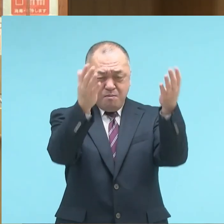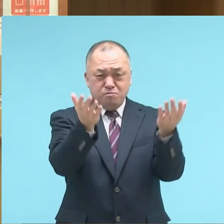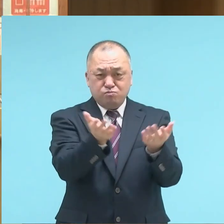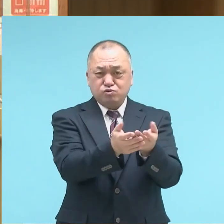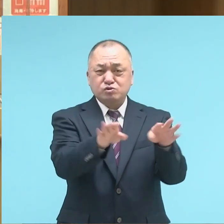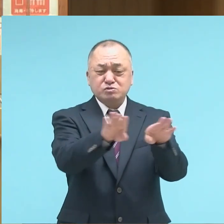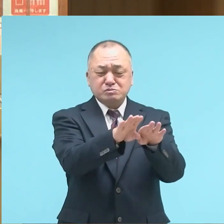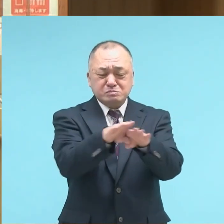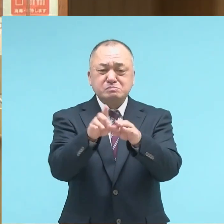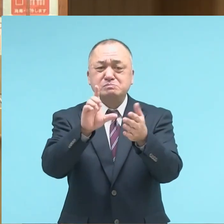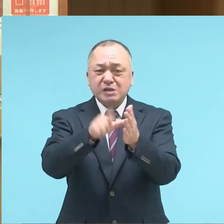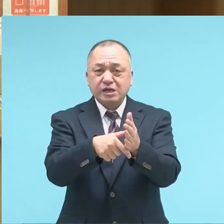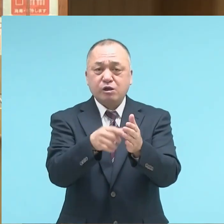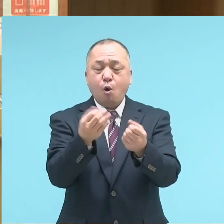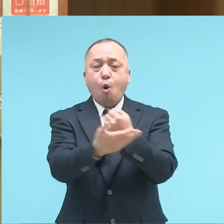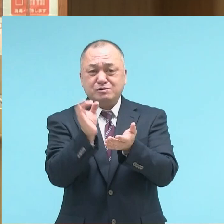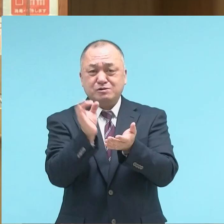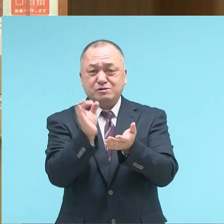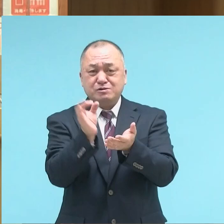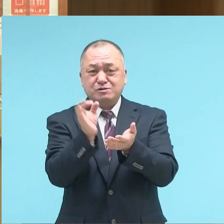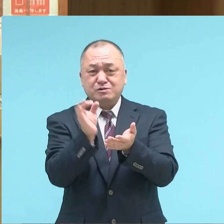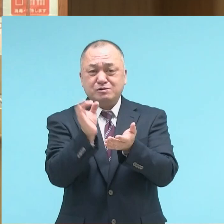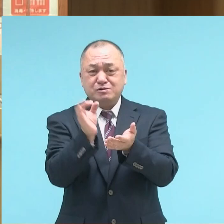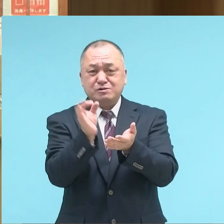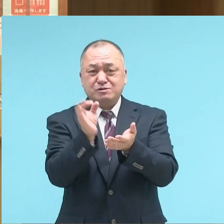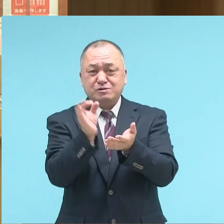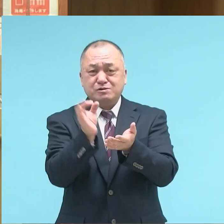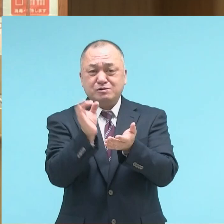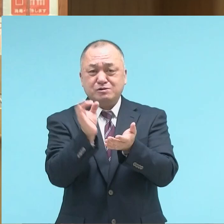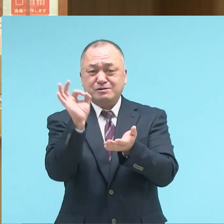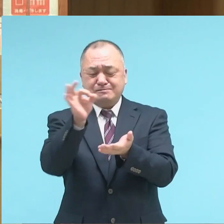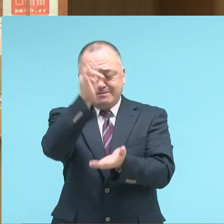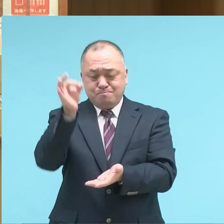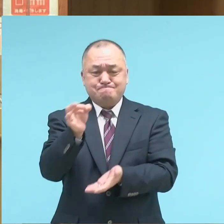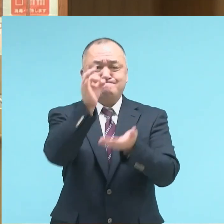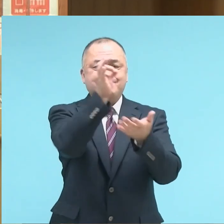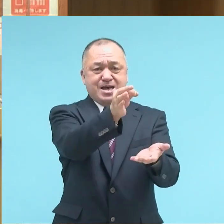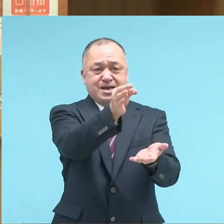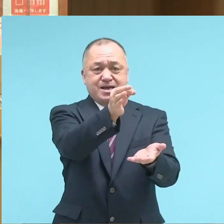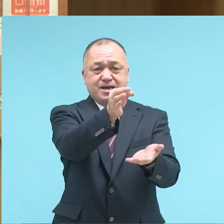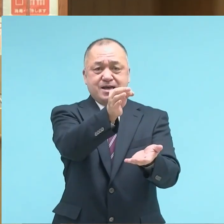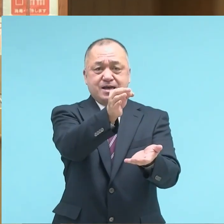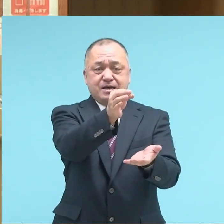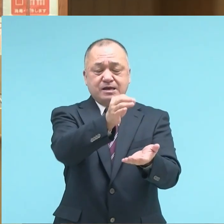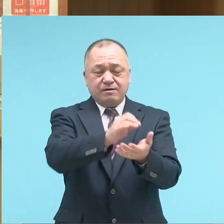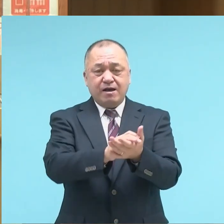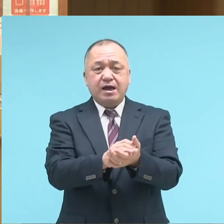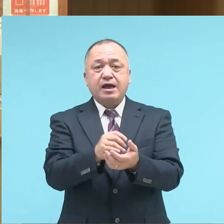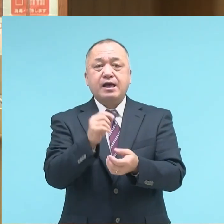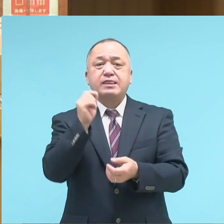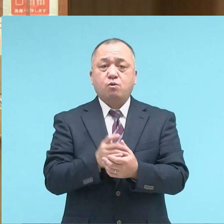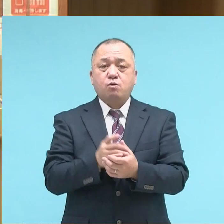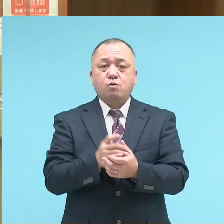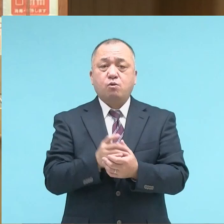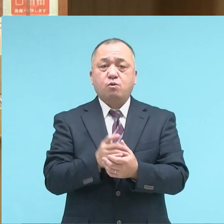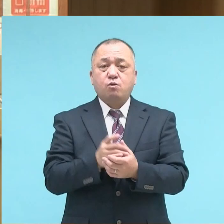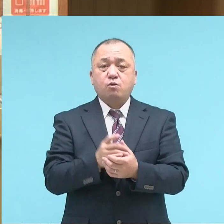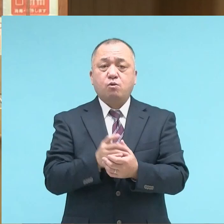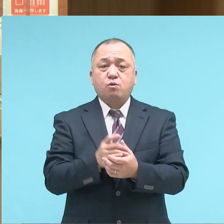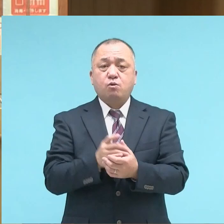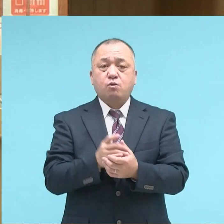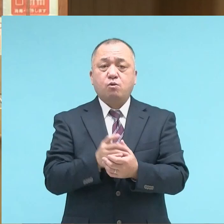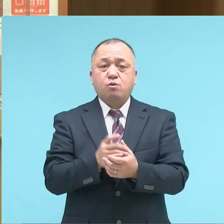その、いわゆる休業の保障を全て 全額というか、まあ、どういう作戦か分かりませんが、それができないっていう